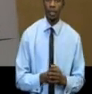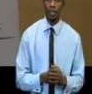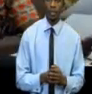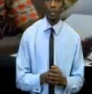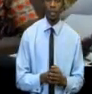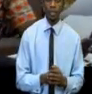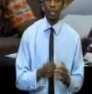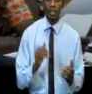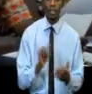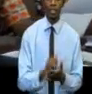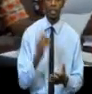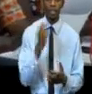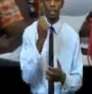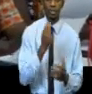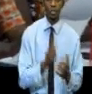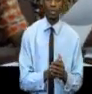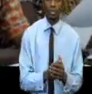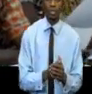tout se déclenche.